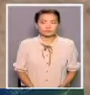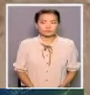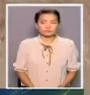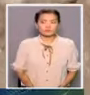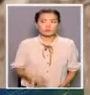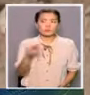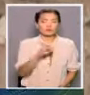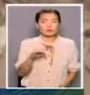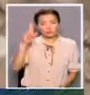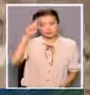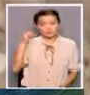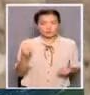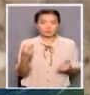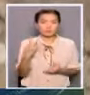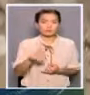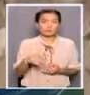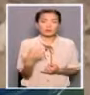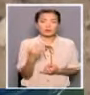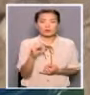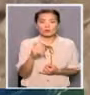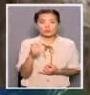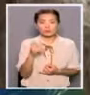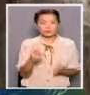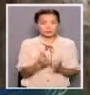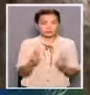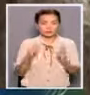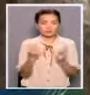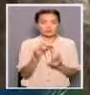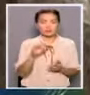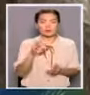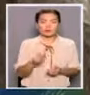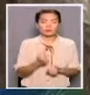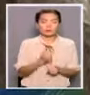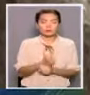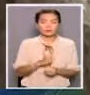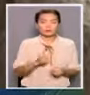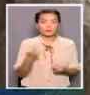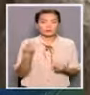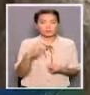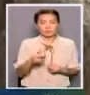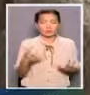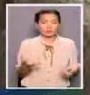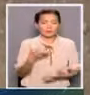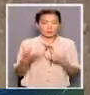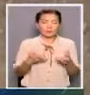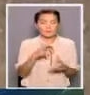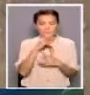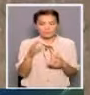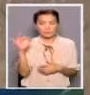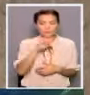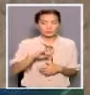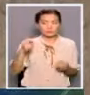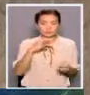Согласно историческим данным, 3 из 5 курганов, характерных для сарматов, были разворованы, и только 2 сохранились. По